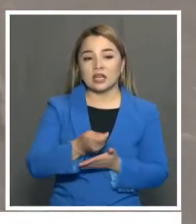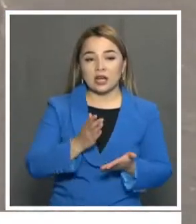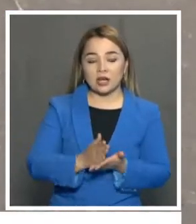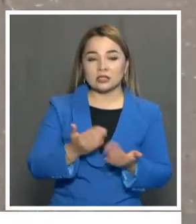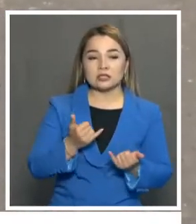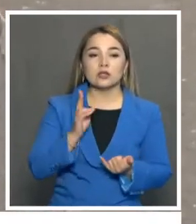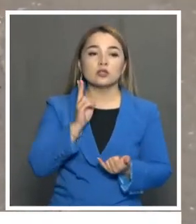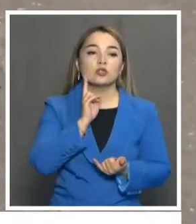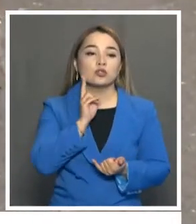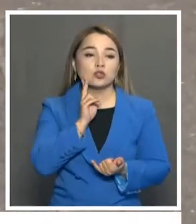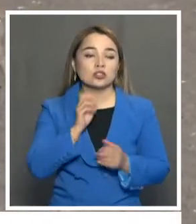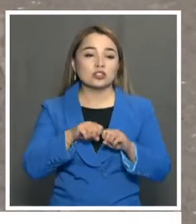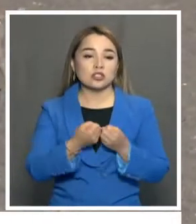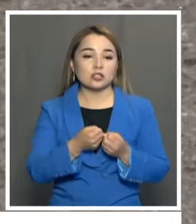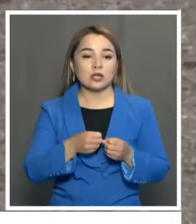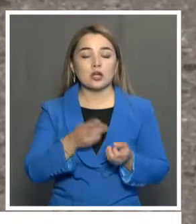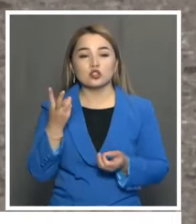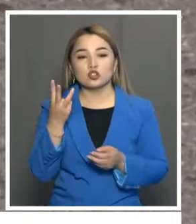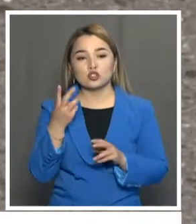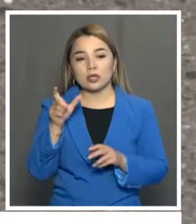үшіншісінің жағы сыныпты.